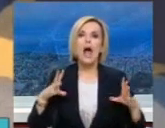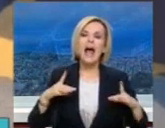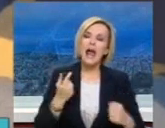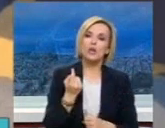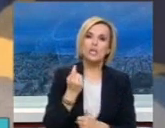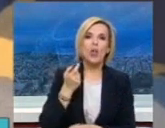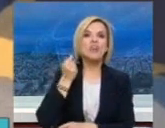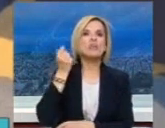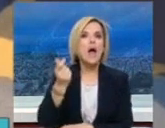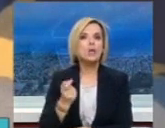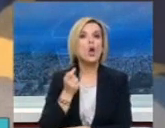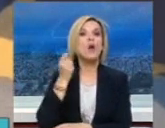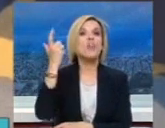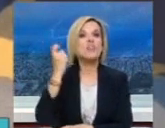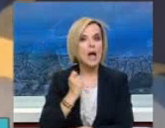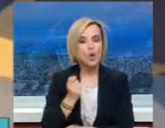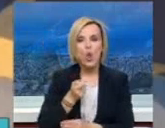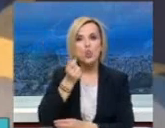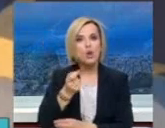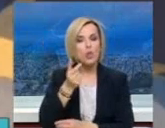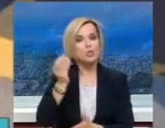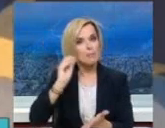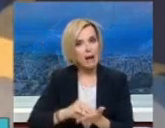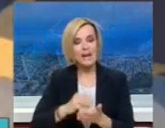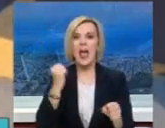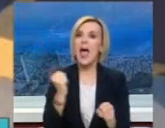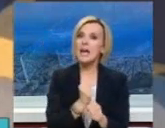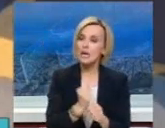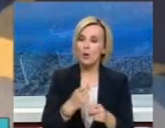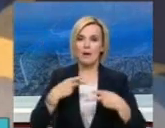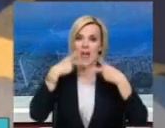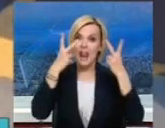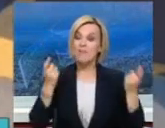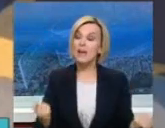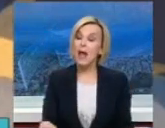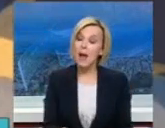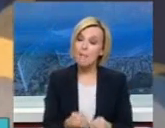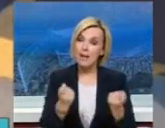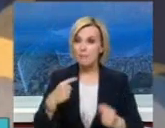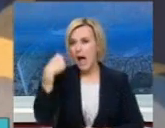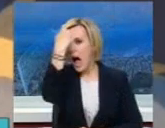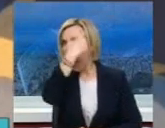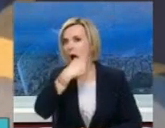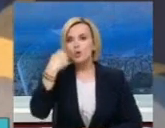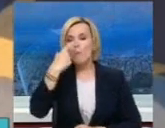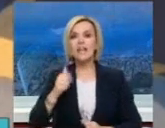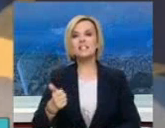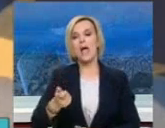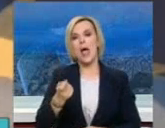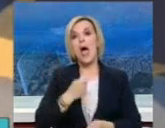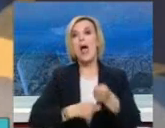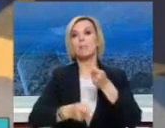τους. Εργαζόμενοι, ελεύθεροι επαγγελματίες και ατομικές επιχειρήσεις που λαμβάνουν την έκτακτη